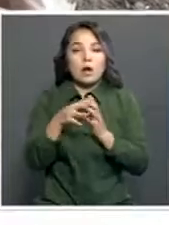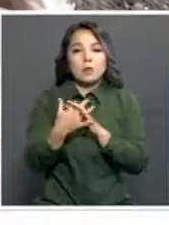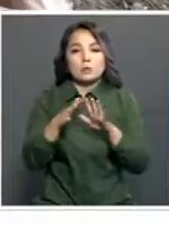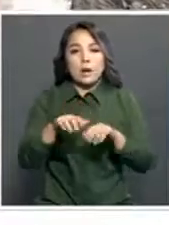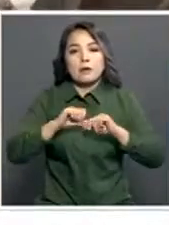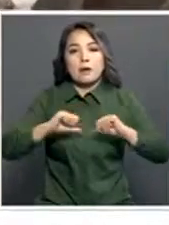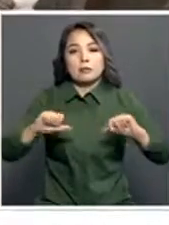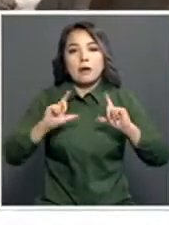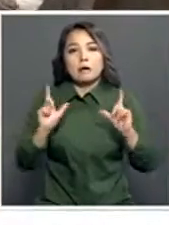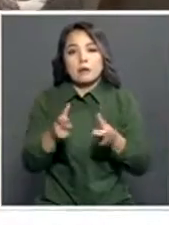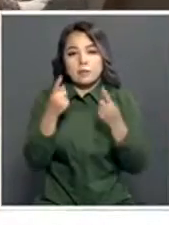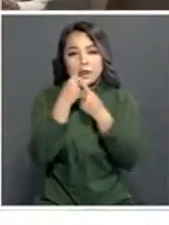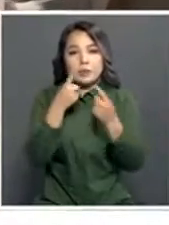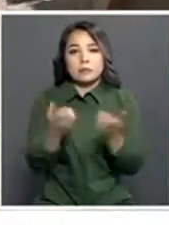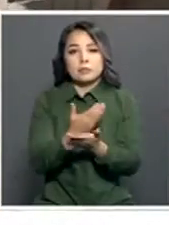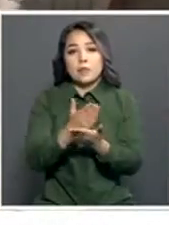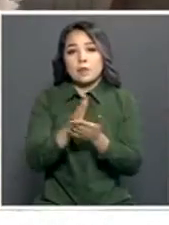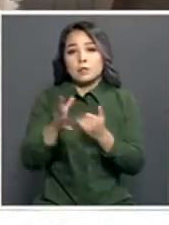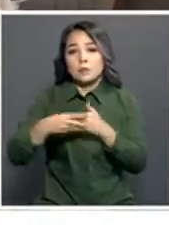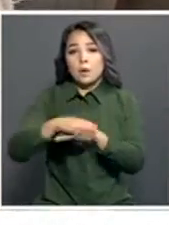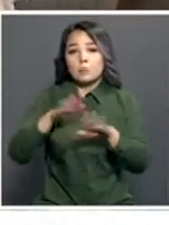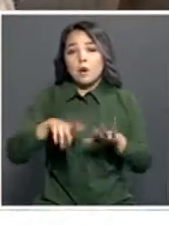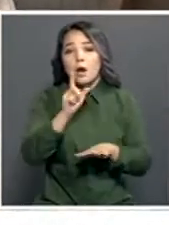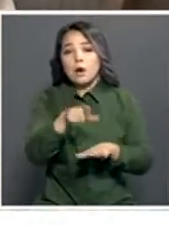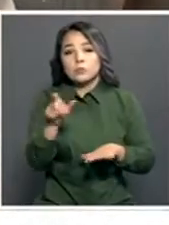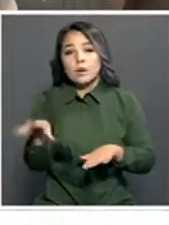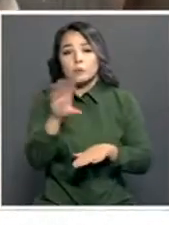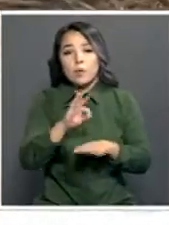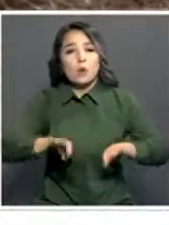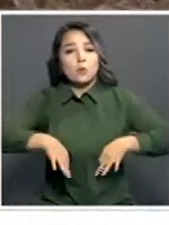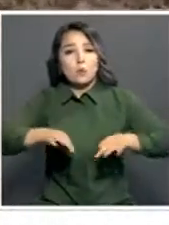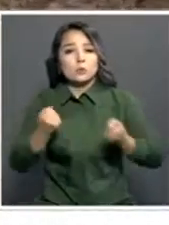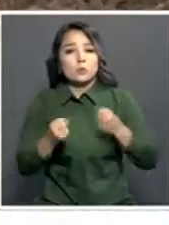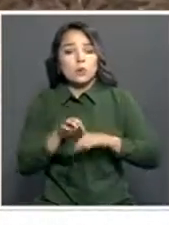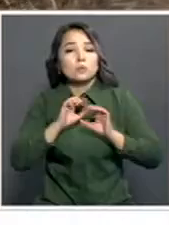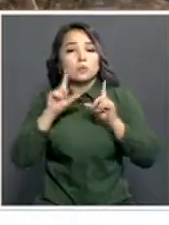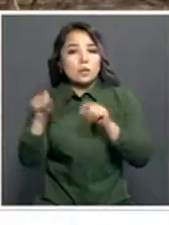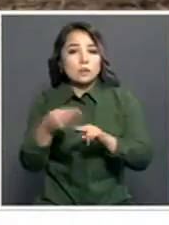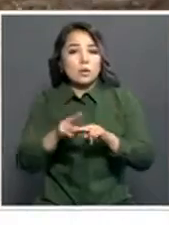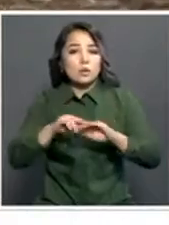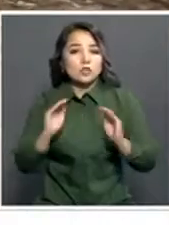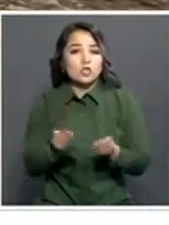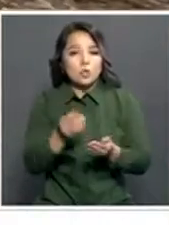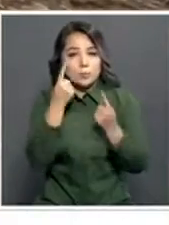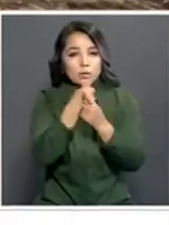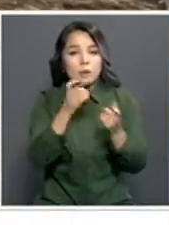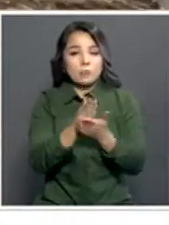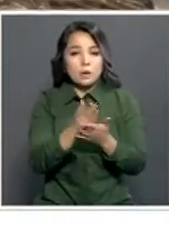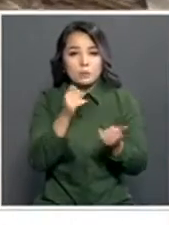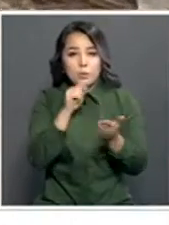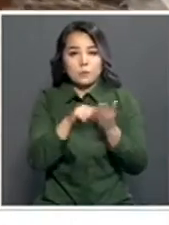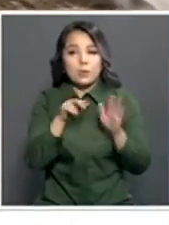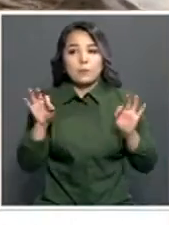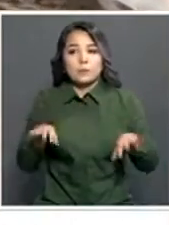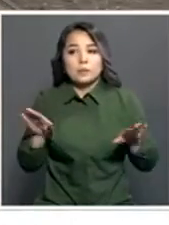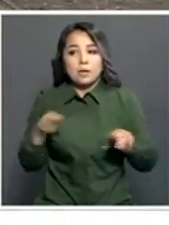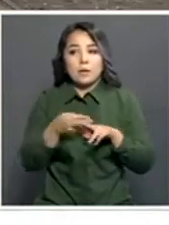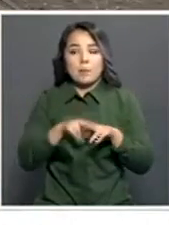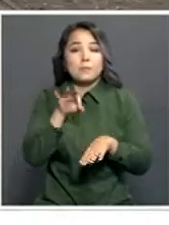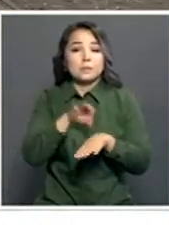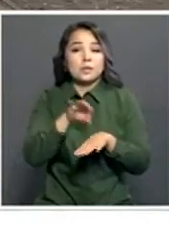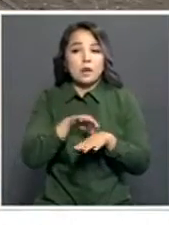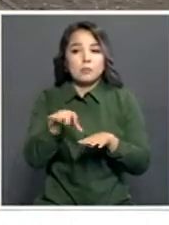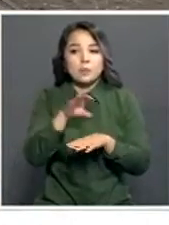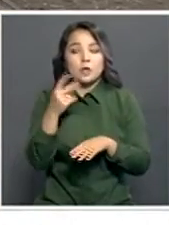карантин жарияланды. Елді мекендерде адамдар мен автокөліктердің жүруіне шектеу қойылды. Қанаттылардың қырылып жатқан ұлттық арна